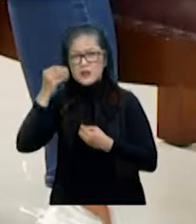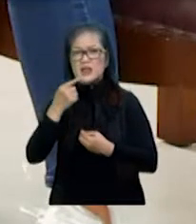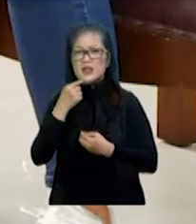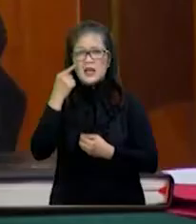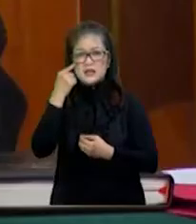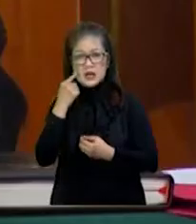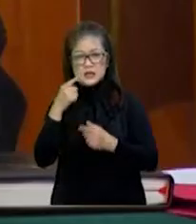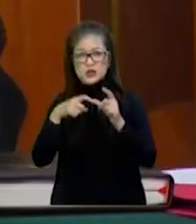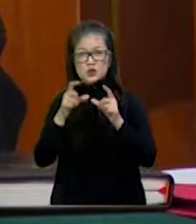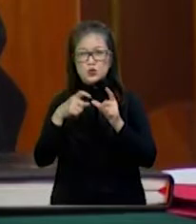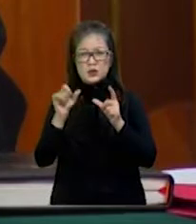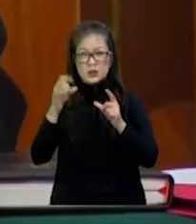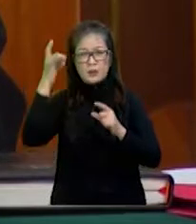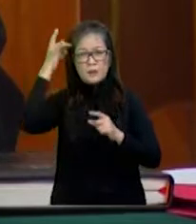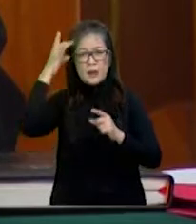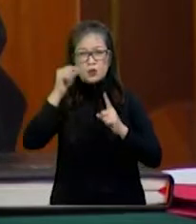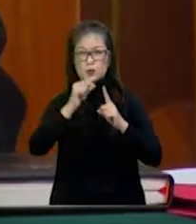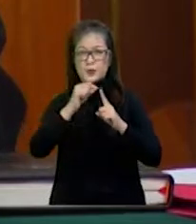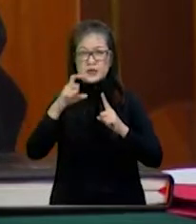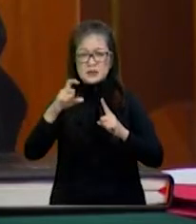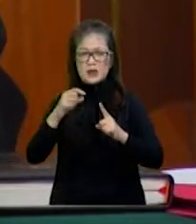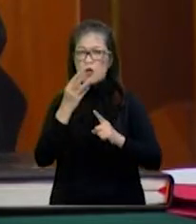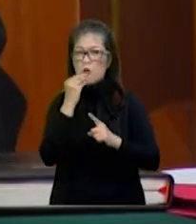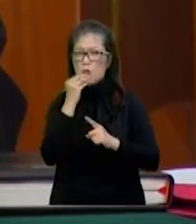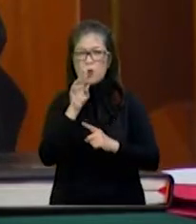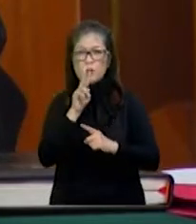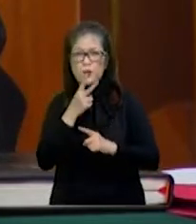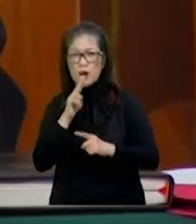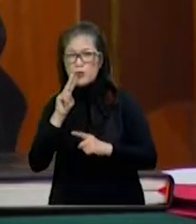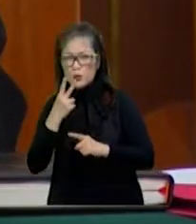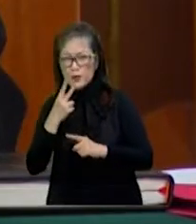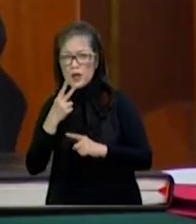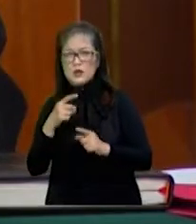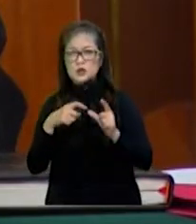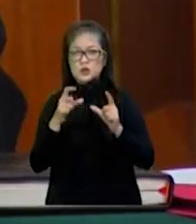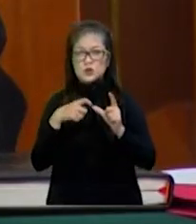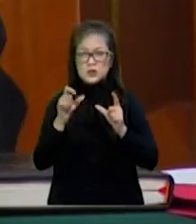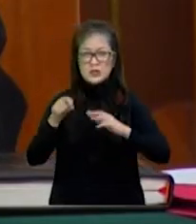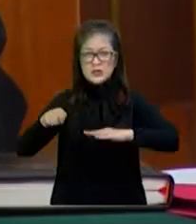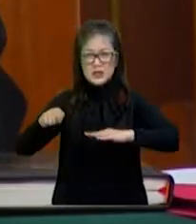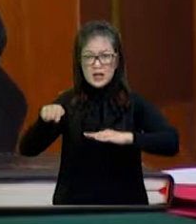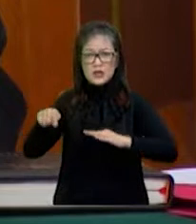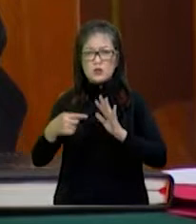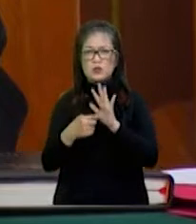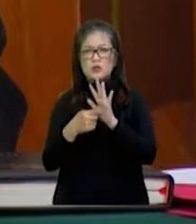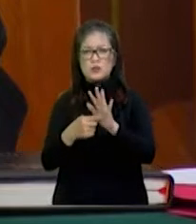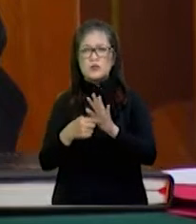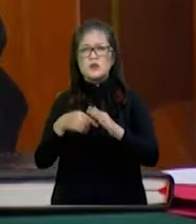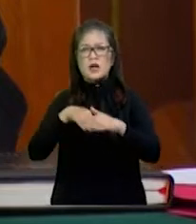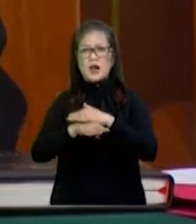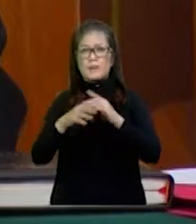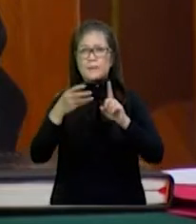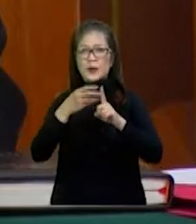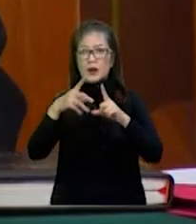Putri Candrawati terus berubah-ubah bahkan pernyataan Susi di ruang sidang kera berbeda dengan pernyataannya di dalam BAP